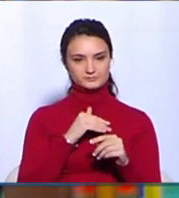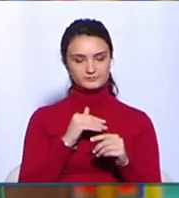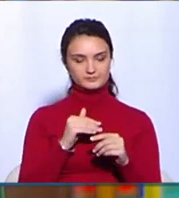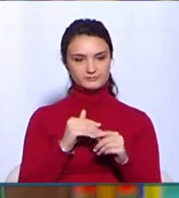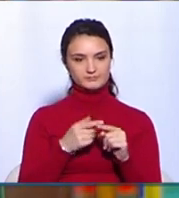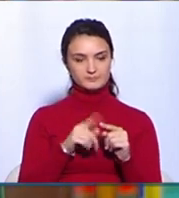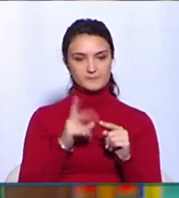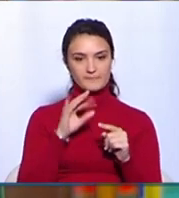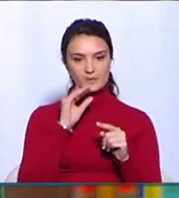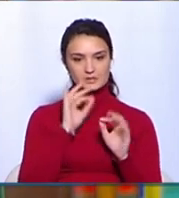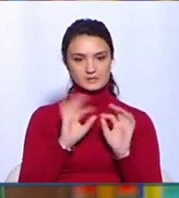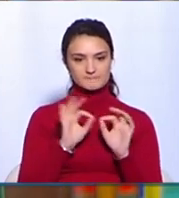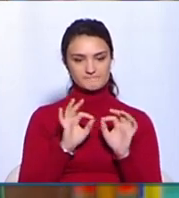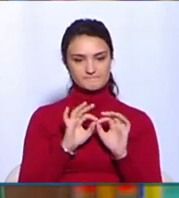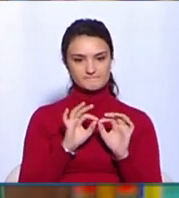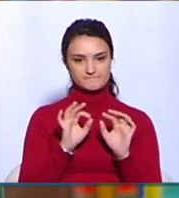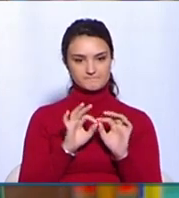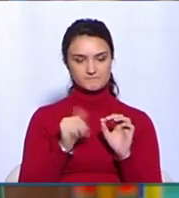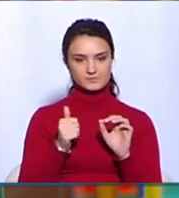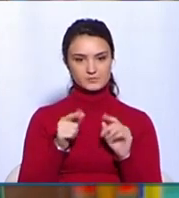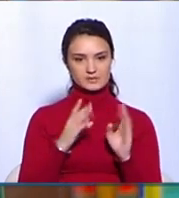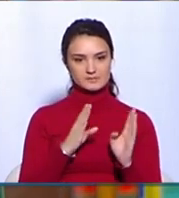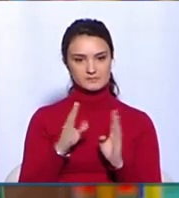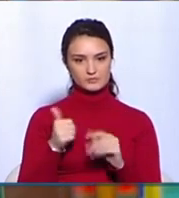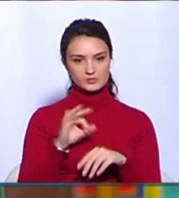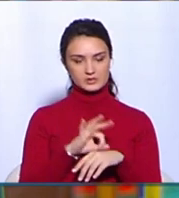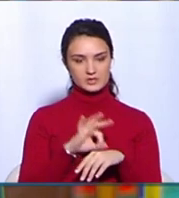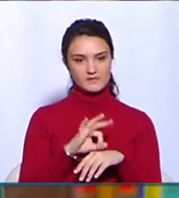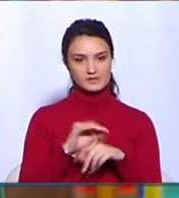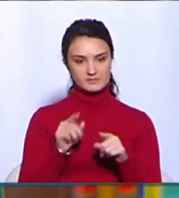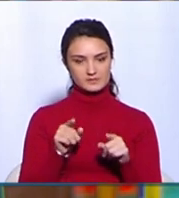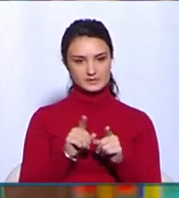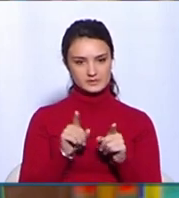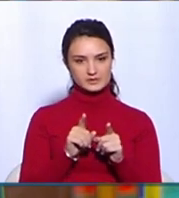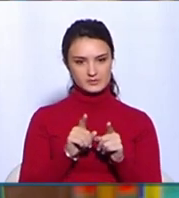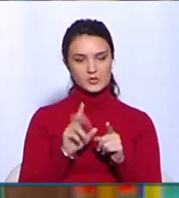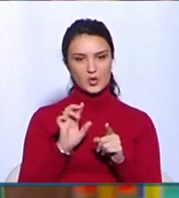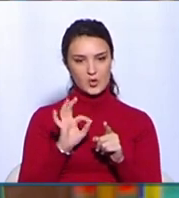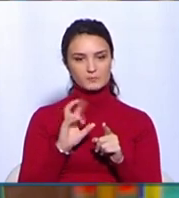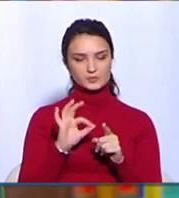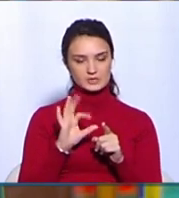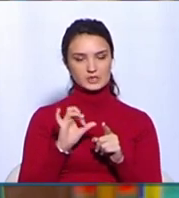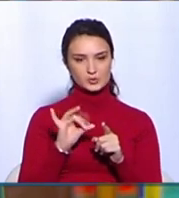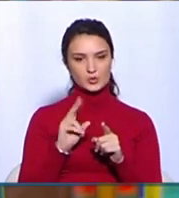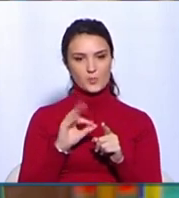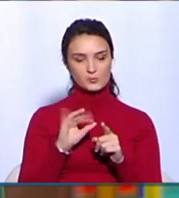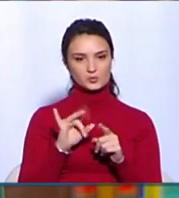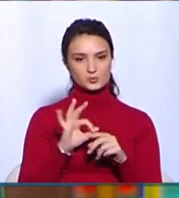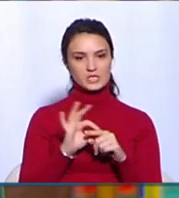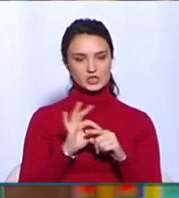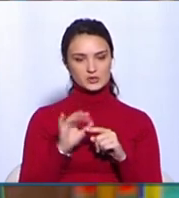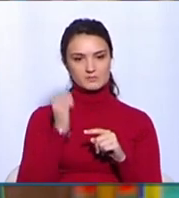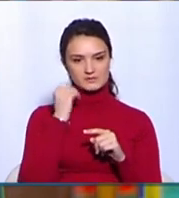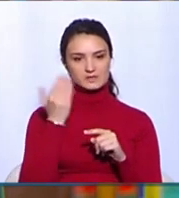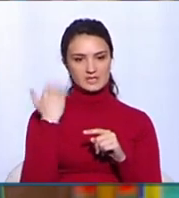მაგრამ როდესაც საუბარია აკვიატებაზე, როგორც დაავადებაზე, ანუ ობსესიურ კომპულსიურ აშლობაზე, ანუ ძველად